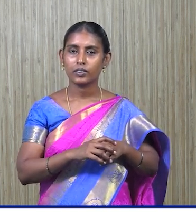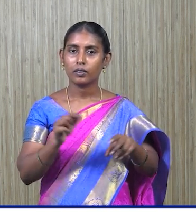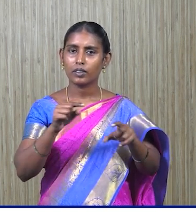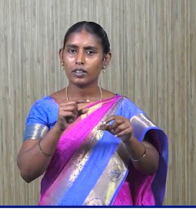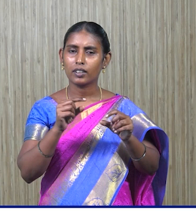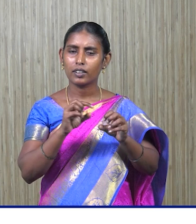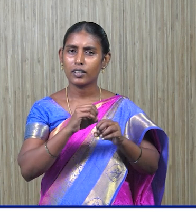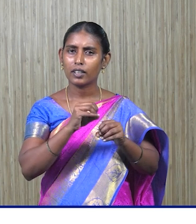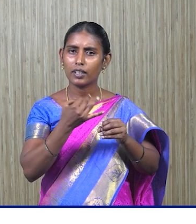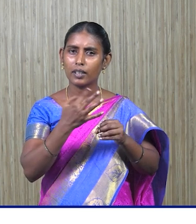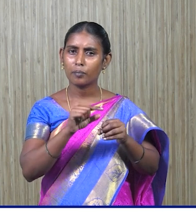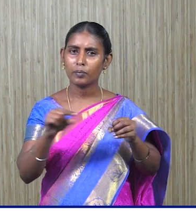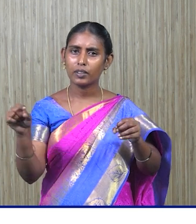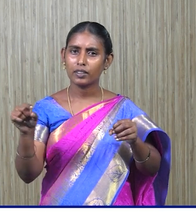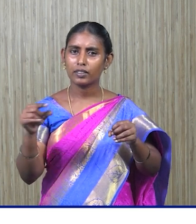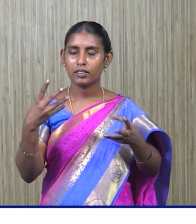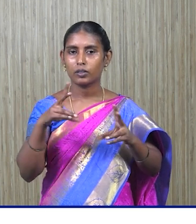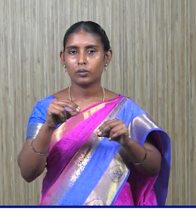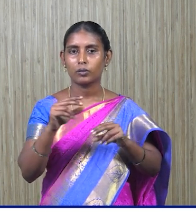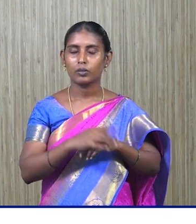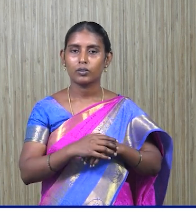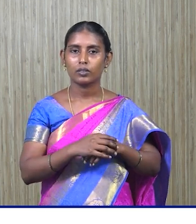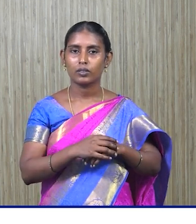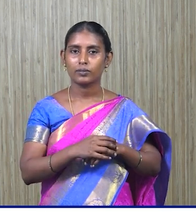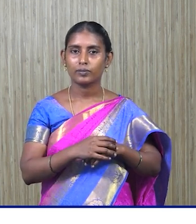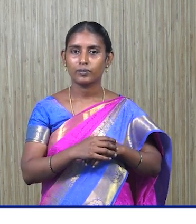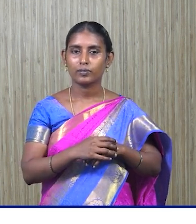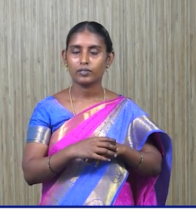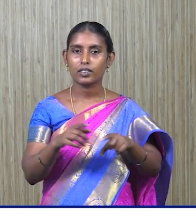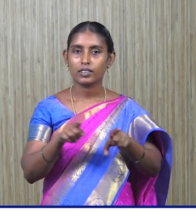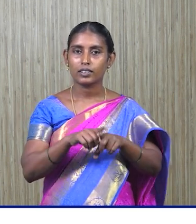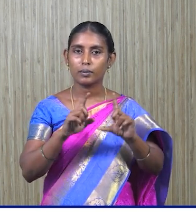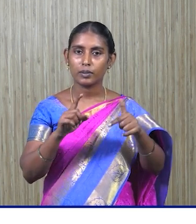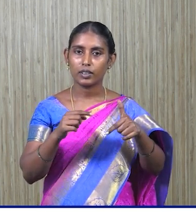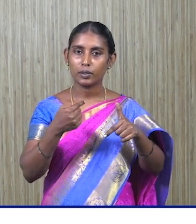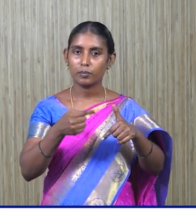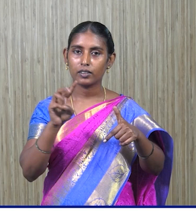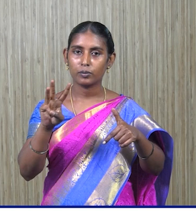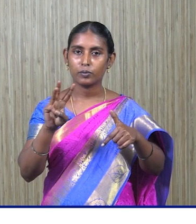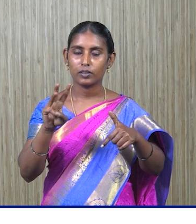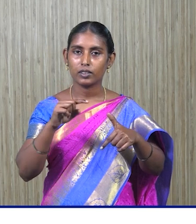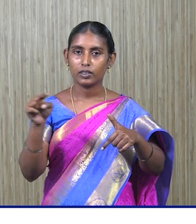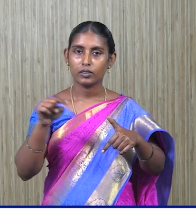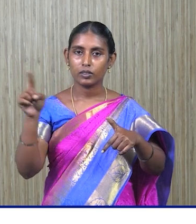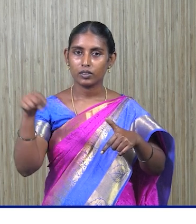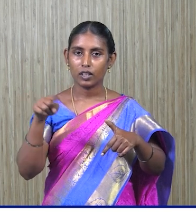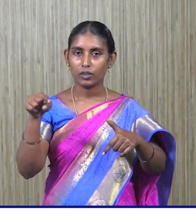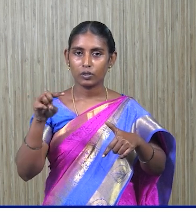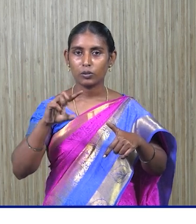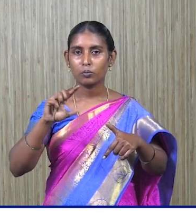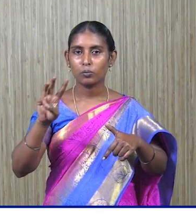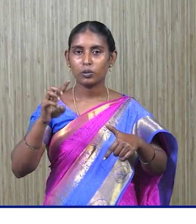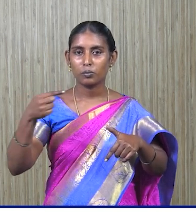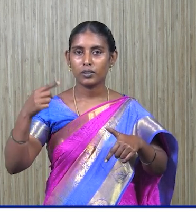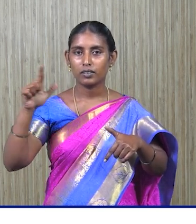தொகுப்பிலேயே இல்லைங்கும்போது இந்த பரிமாற்றம் பண்ணும்போது சரியாக வருமா? நிச்சயமாக வராது. அப்போது 7 - 3 இஸ் நாட் ஈக்குவல் டு